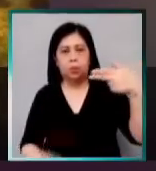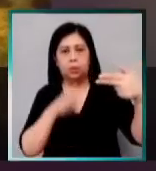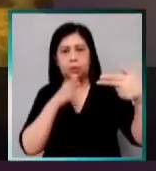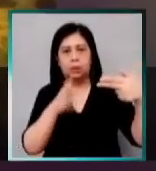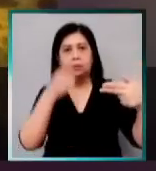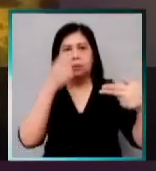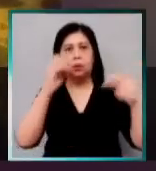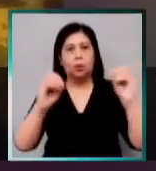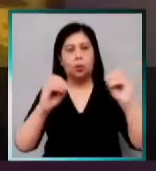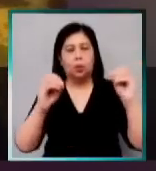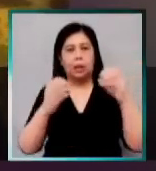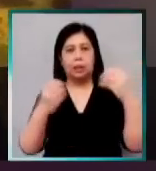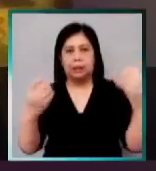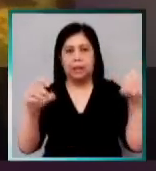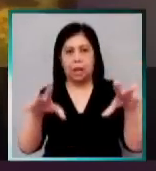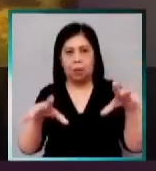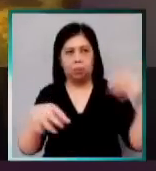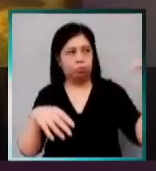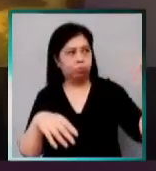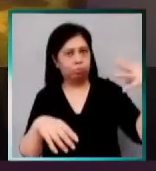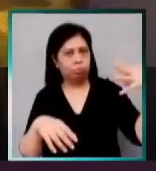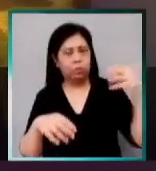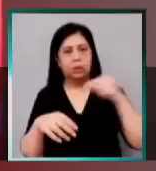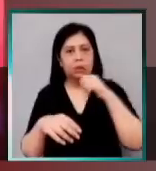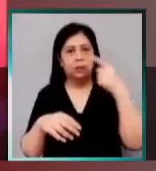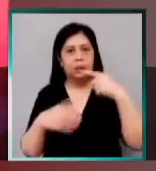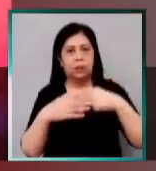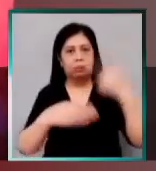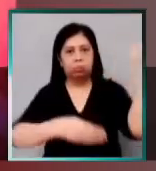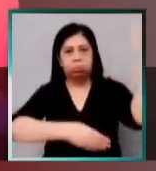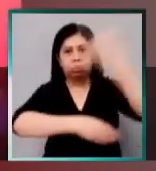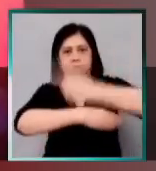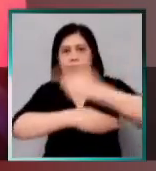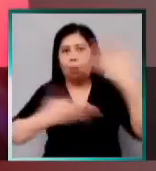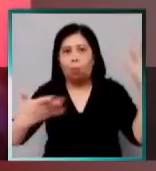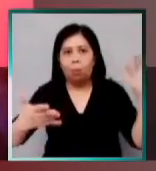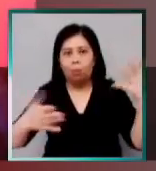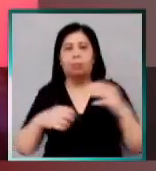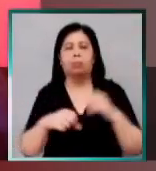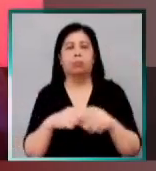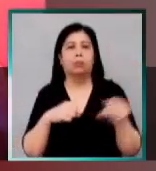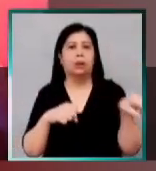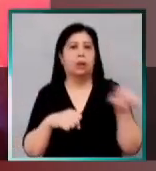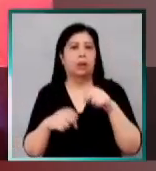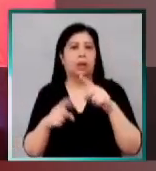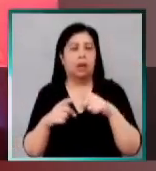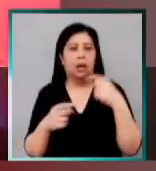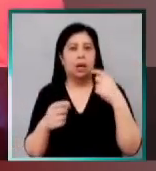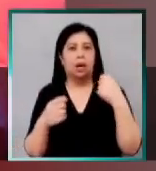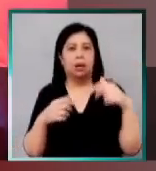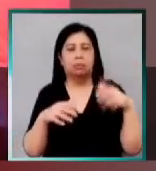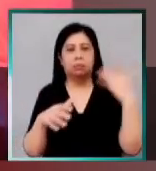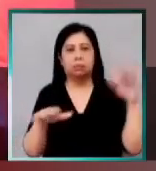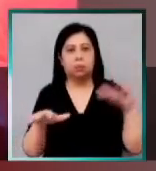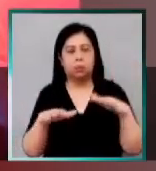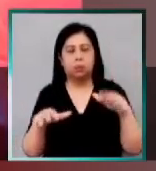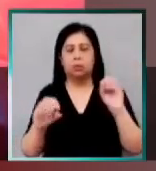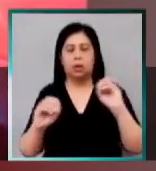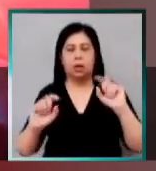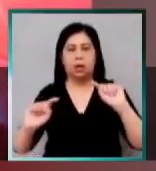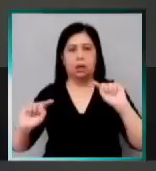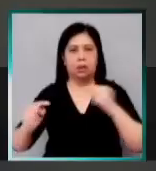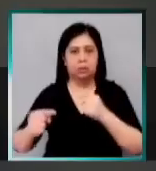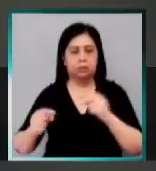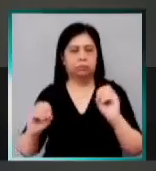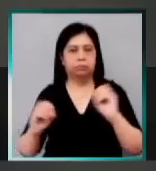itong ilaw at hindi rin nakababa ang barrier sa tawiran. Maliban sa pagkakaalog, hindi naman nasaktan ang mga sakay ng kotse